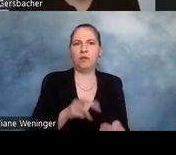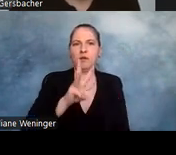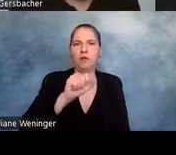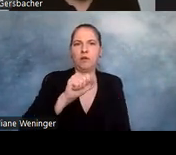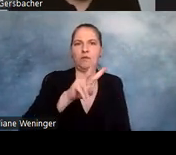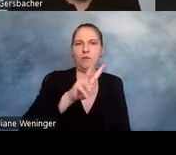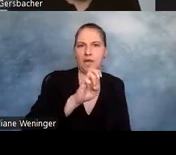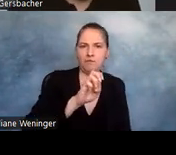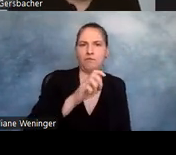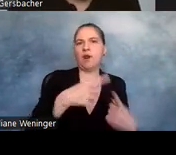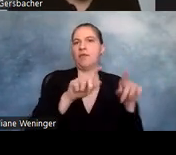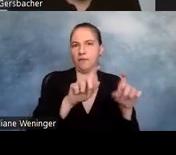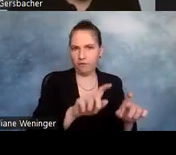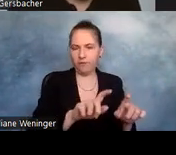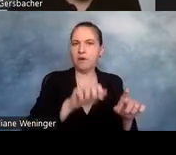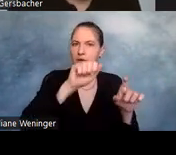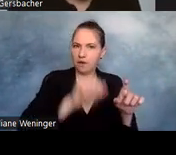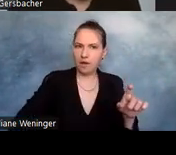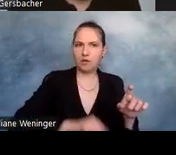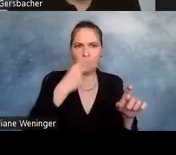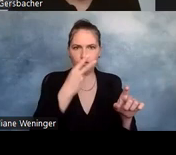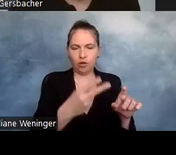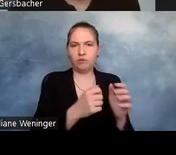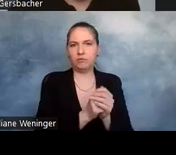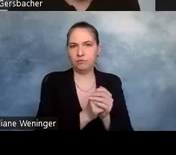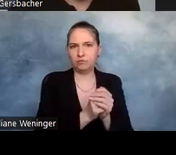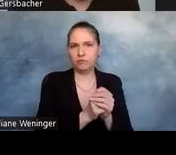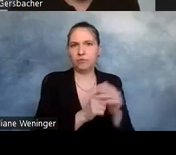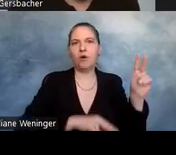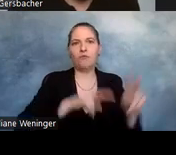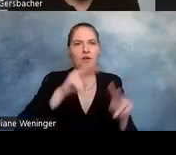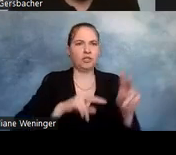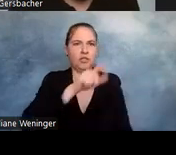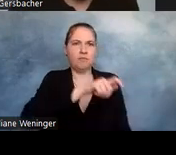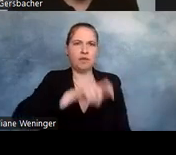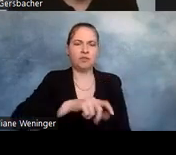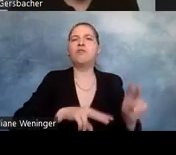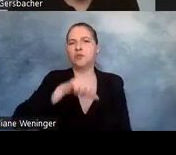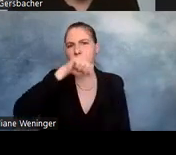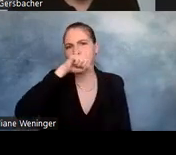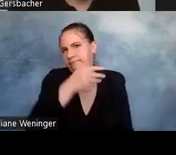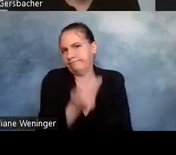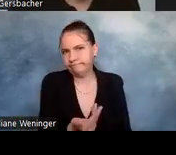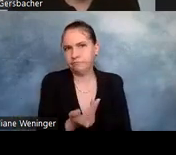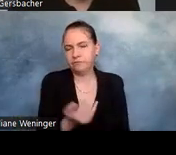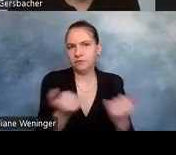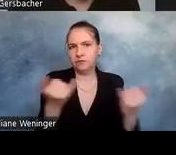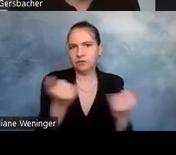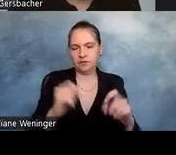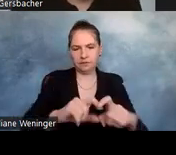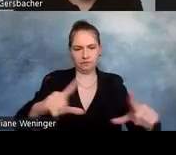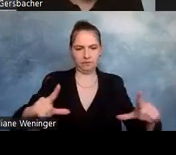Toolkit. Also es sind, kann man sich mal auch anschauen. Da gibt es auch verschiedene Vorlieben, je nach Abstraktion auch, wie es angezeigt wird und